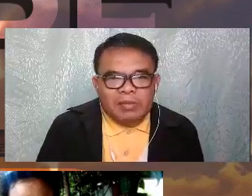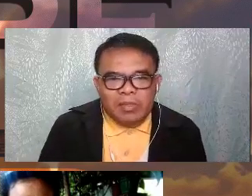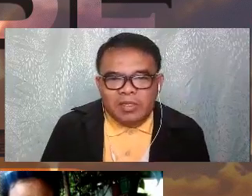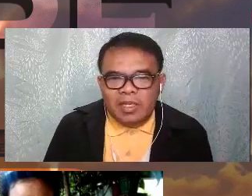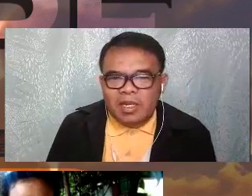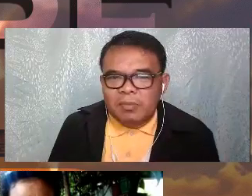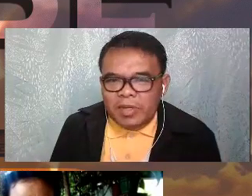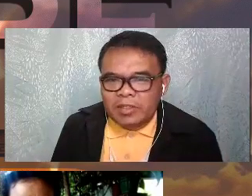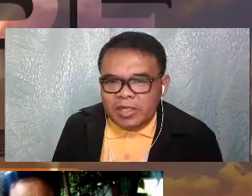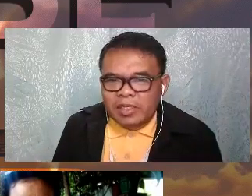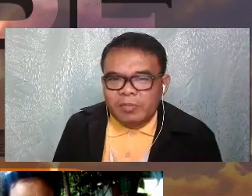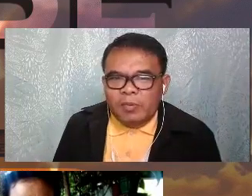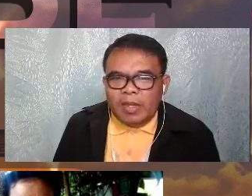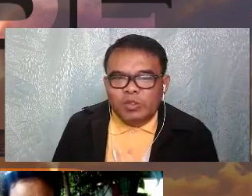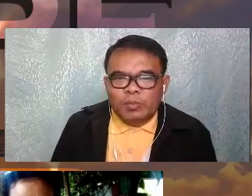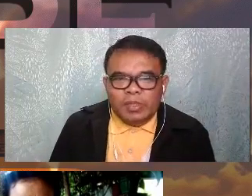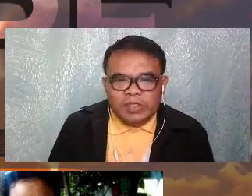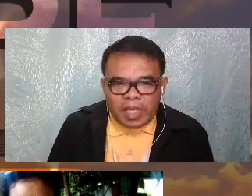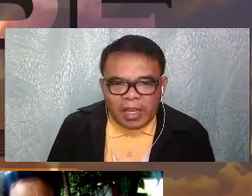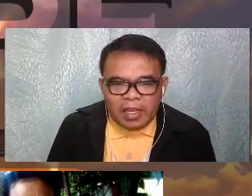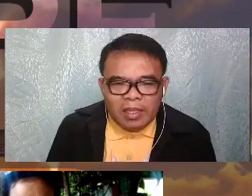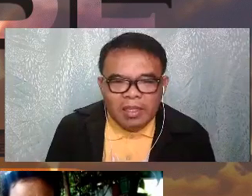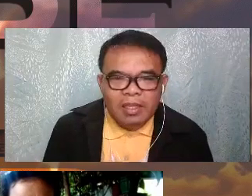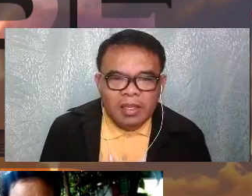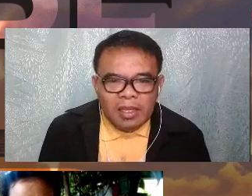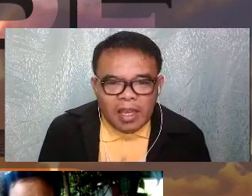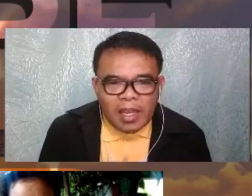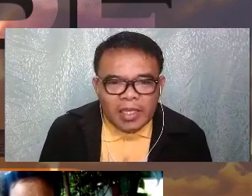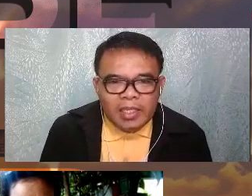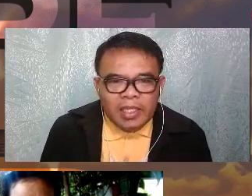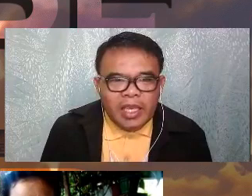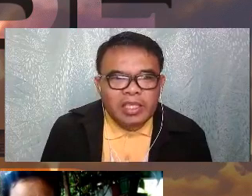first apartment din yan, friend. Kasi pumasok pa siya.